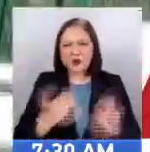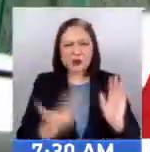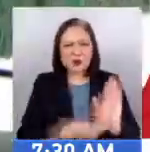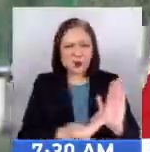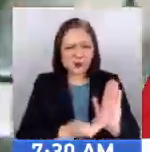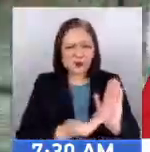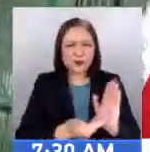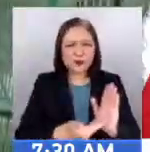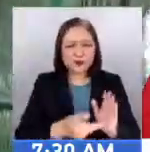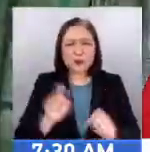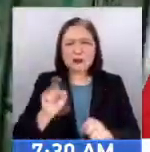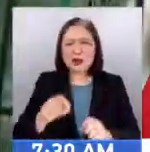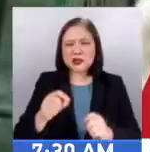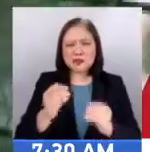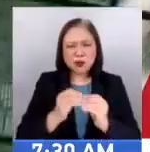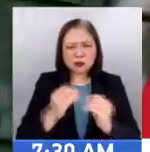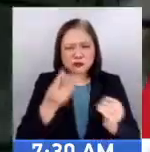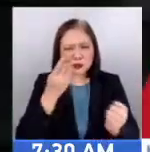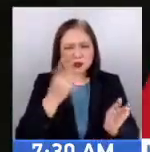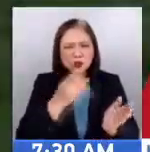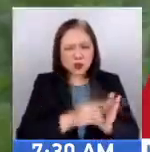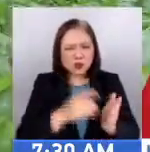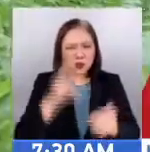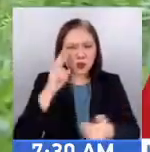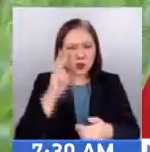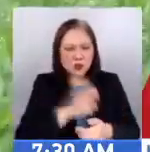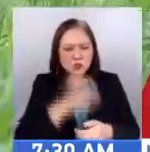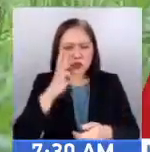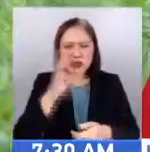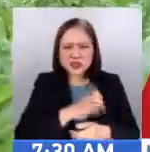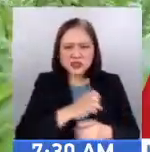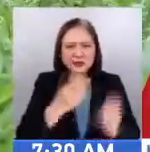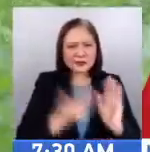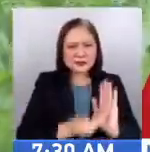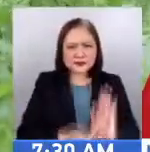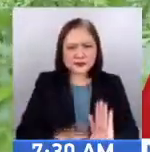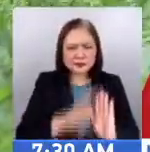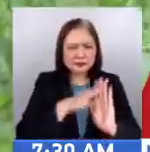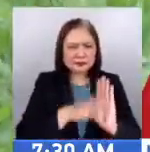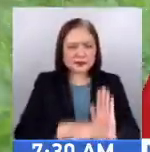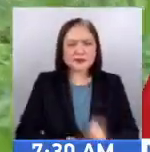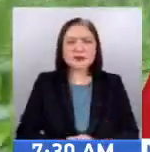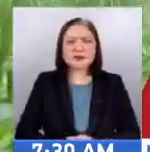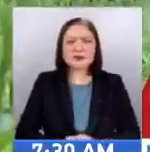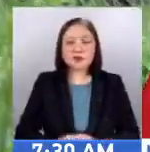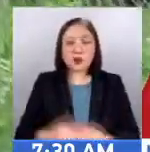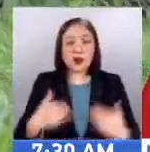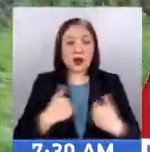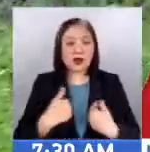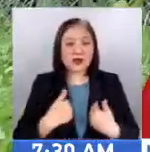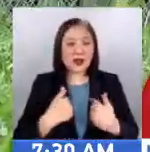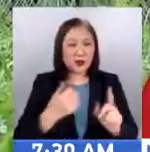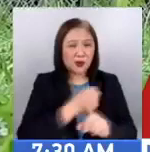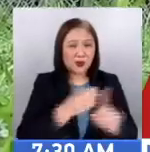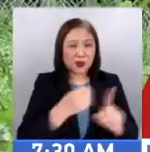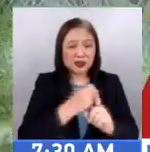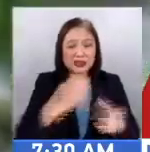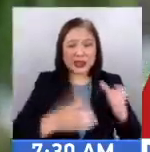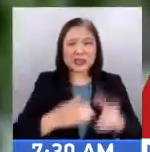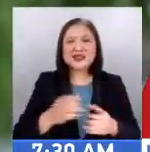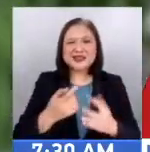masinsing documentation at witness affidavits. Ang animal cruelty case nga raw patungkol kay Barbie noong 2013 pa na